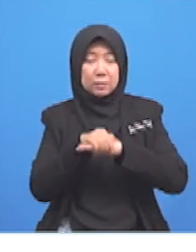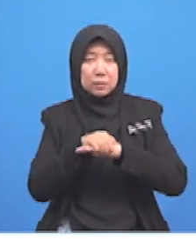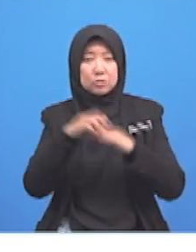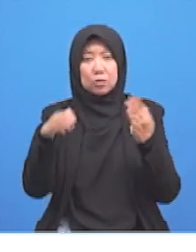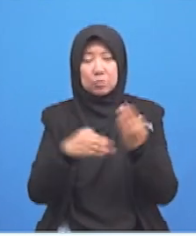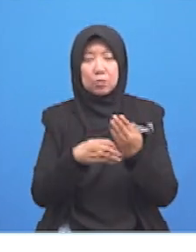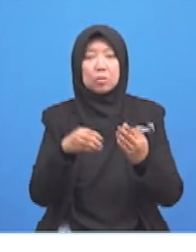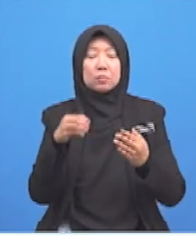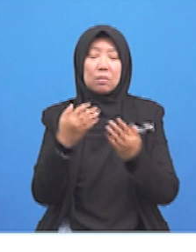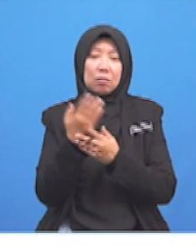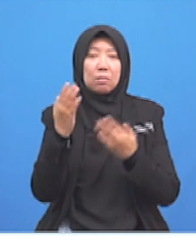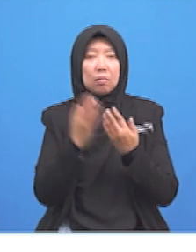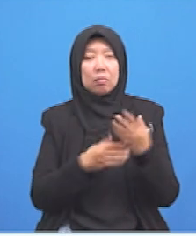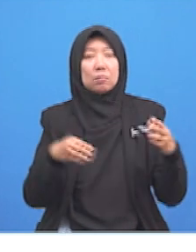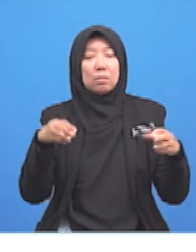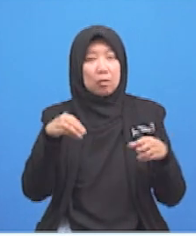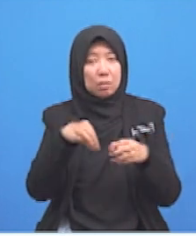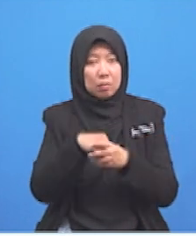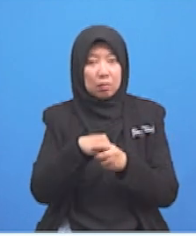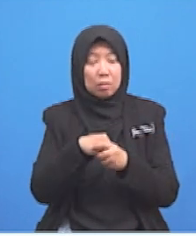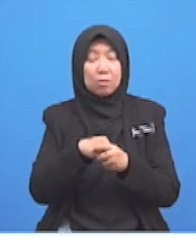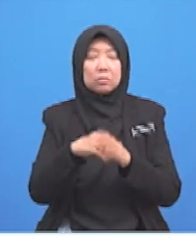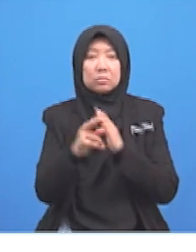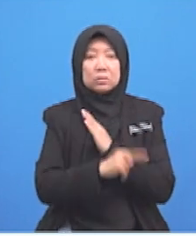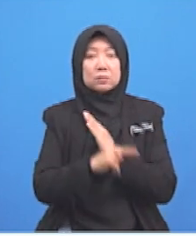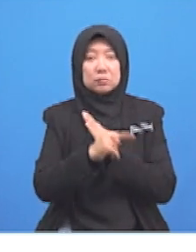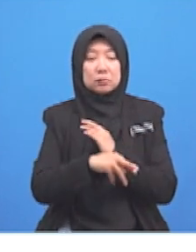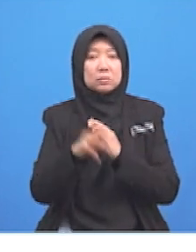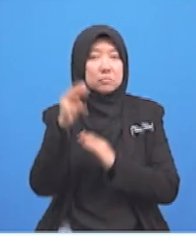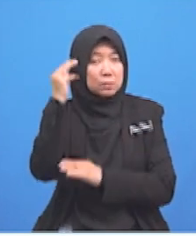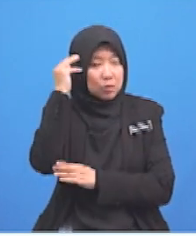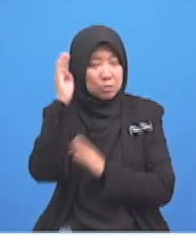tangan dalam pentadbiran Negeri-Negeri Melayu Bersekutu.